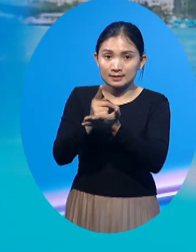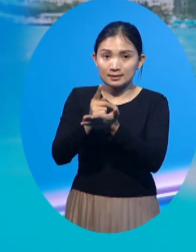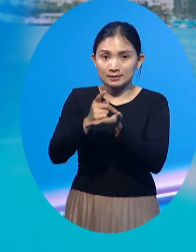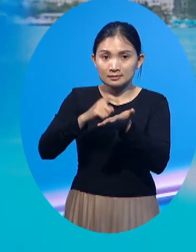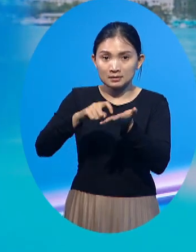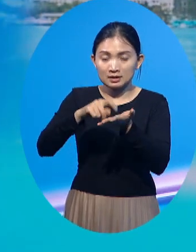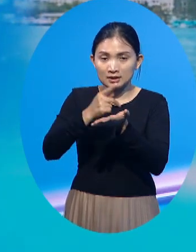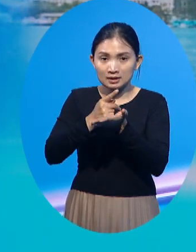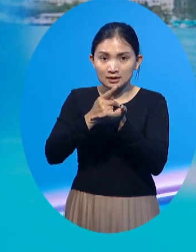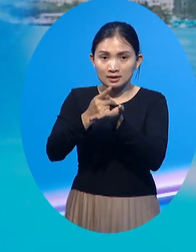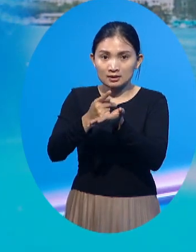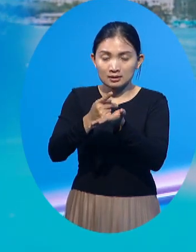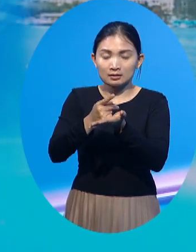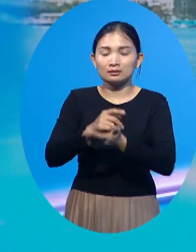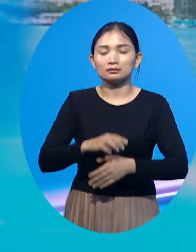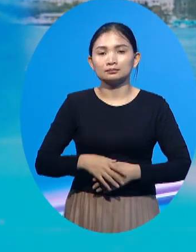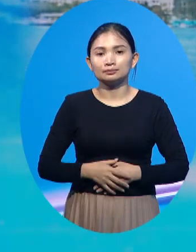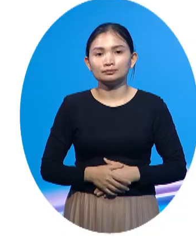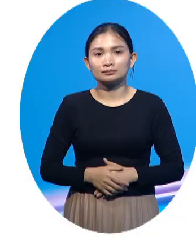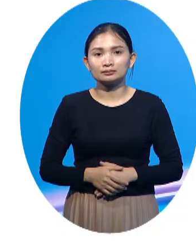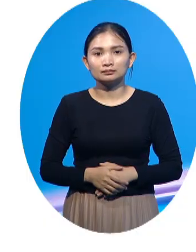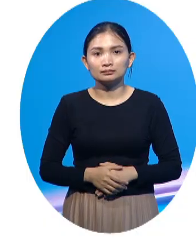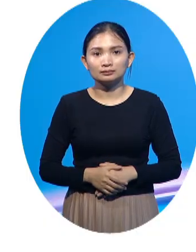khởi kiện cả hai sàn giao dịch này.